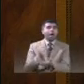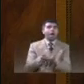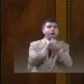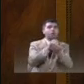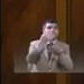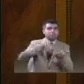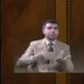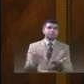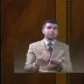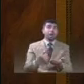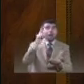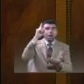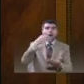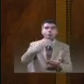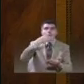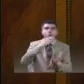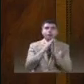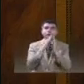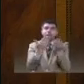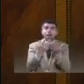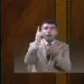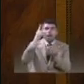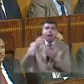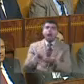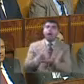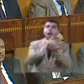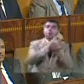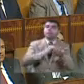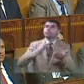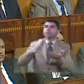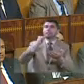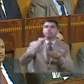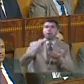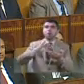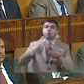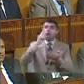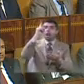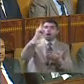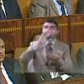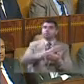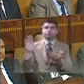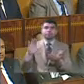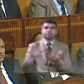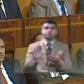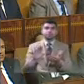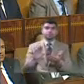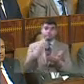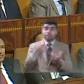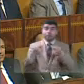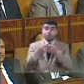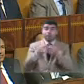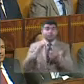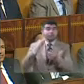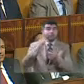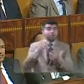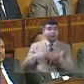والله سبحانه وتعالى يقول: وما توفيقي إلا بالله، على لسان صالح فيما أذكر.